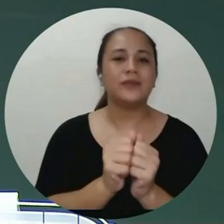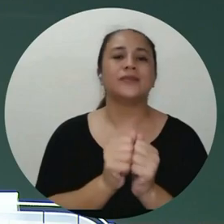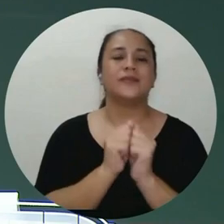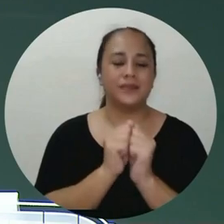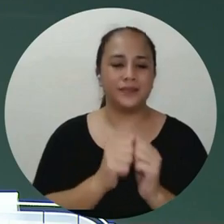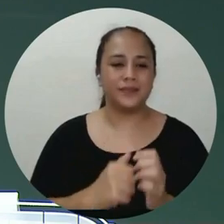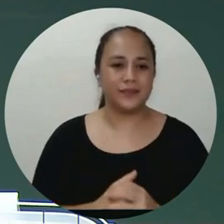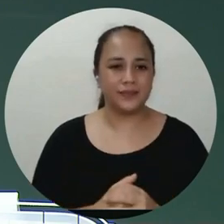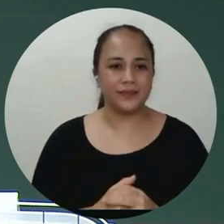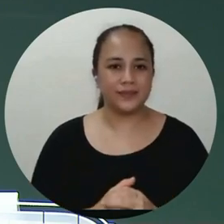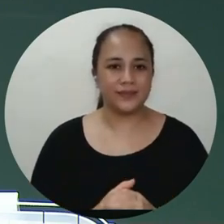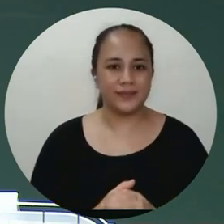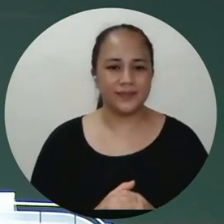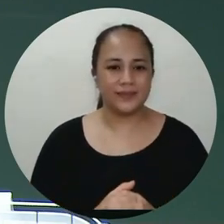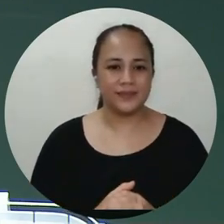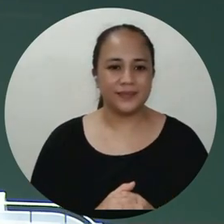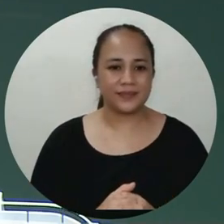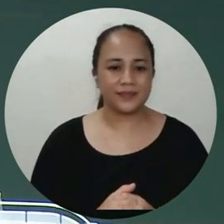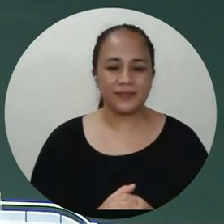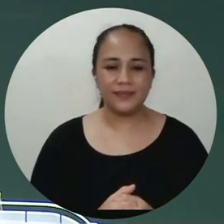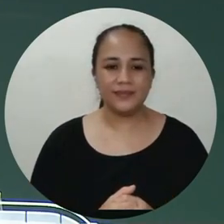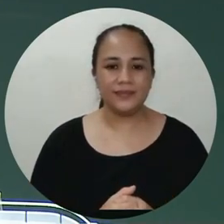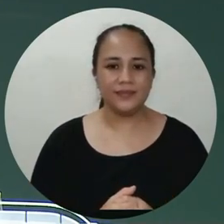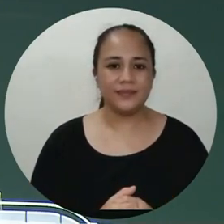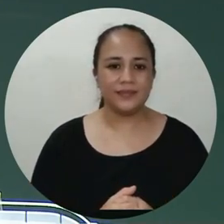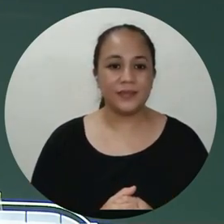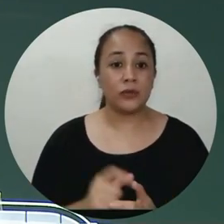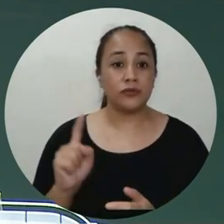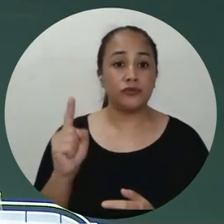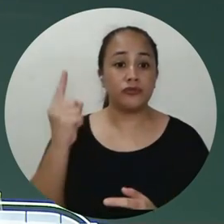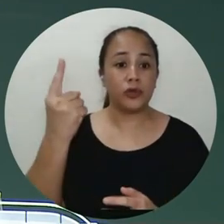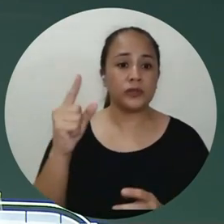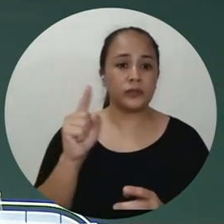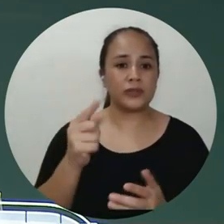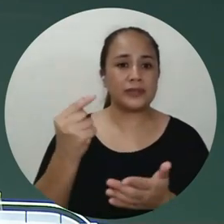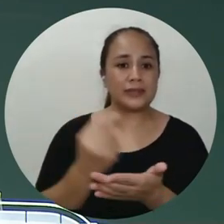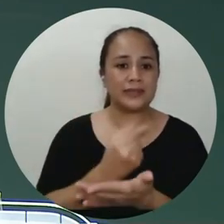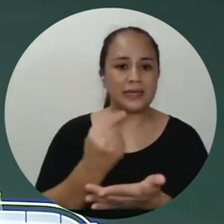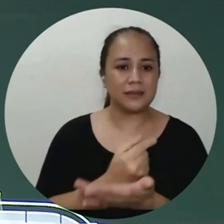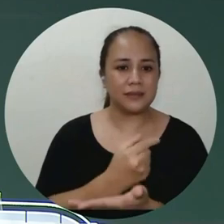첫째로 복음 편집입니다. So first, it is the gospel edit.